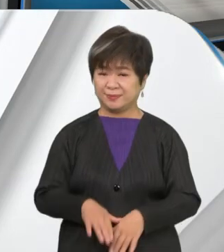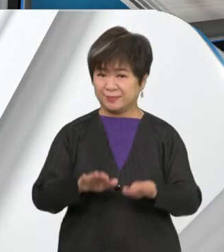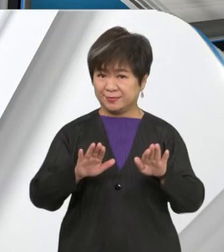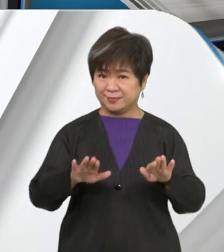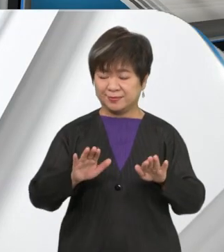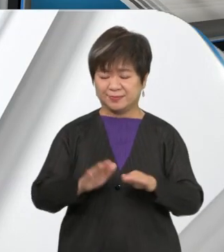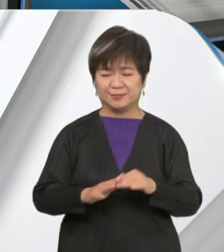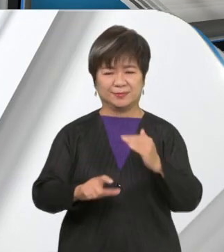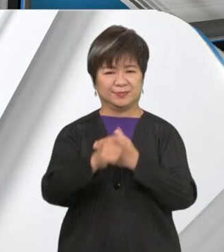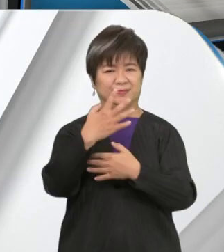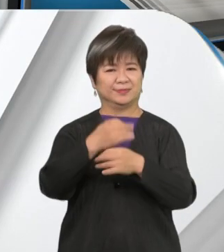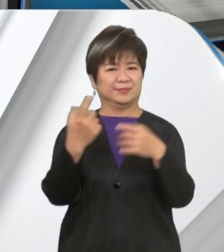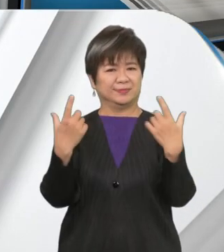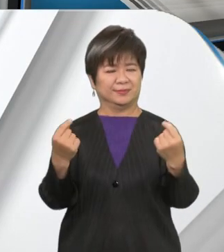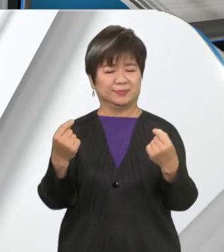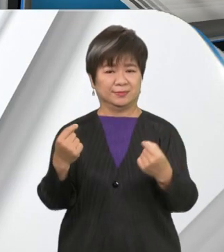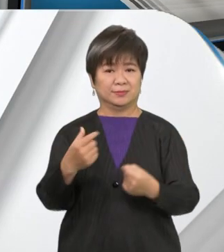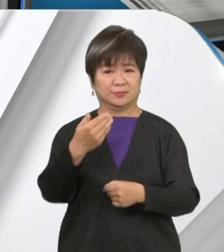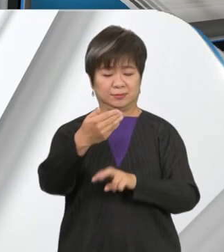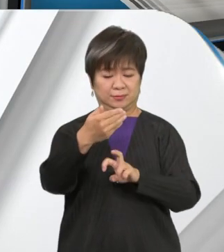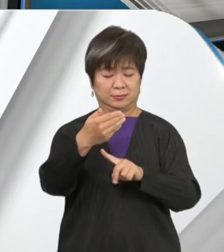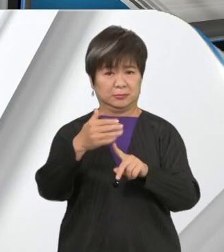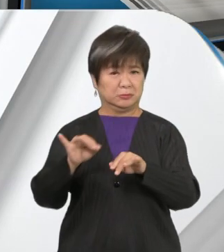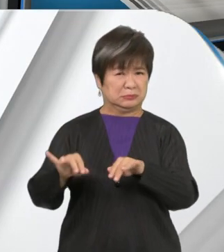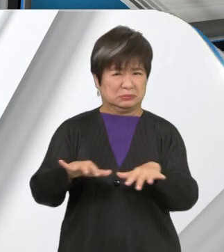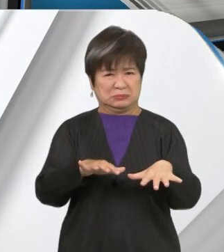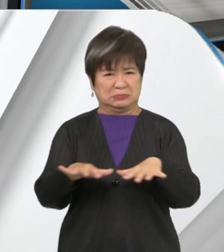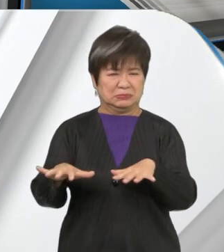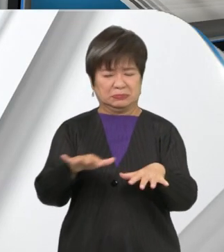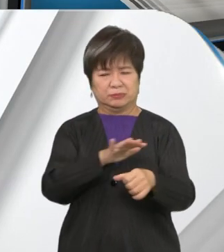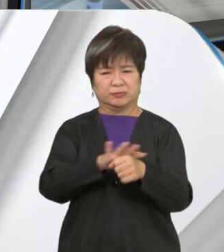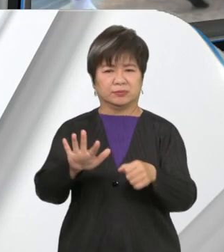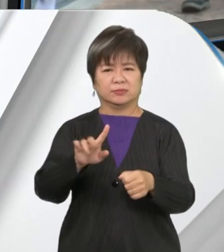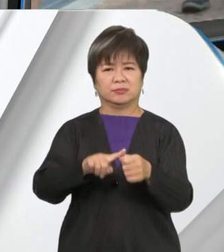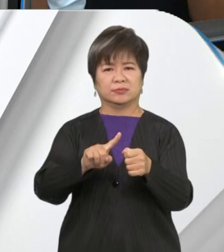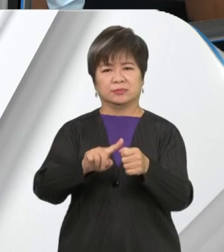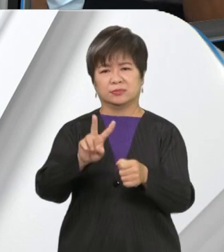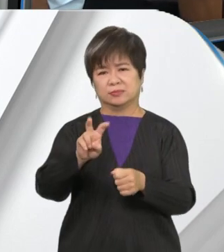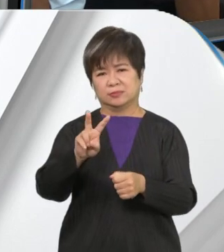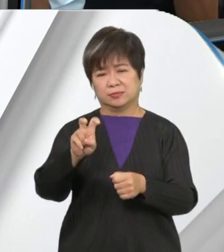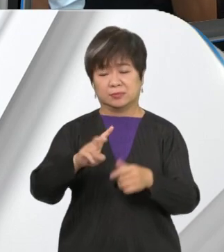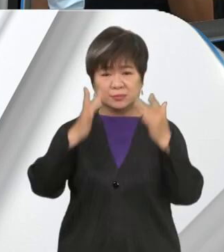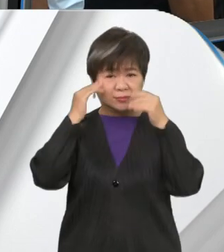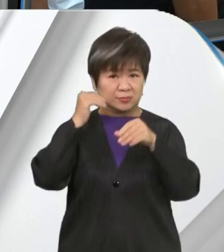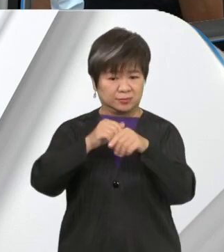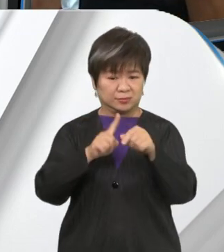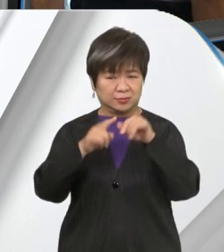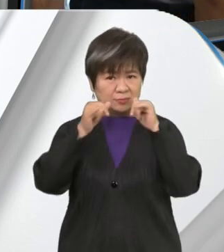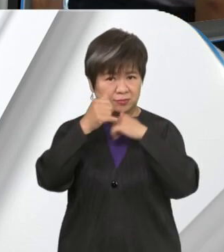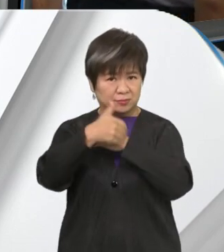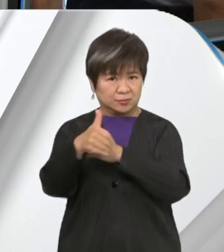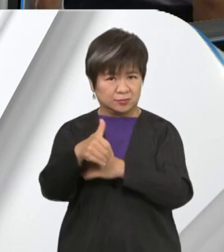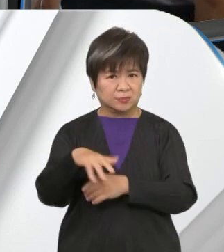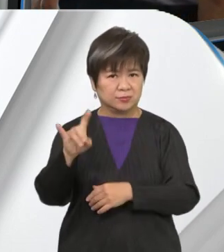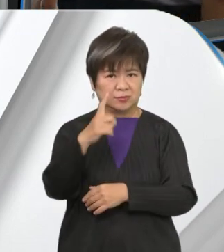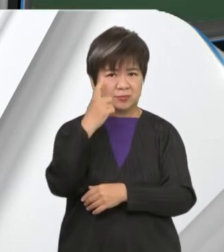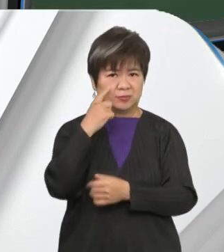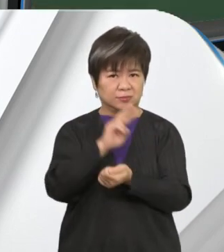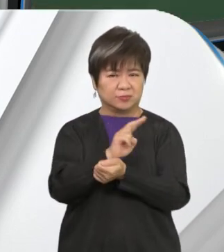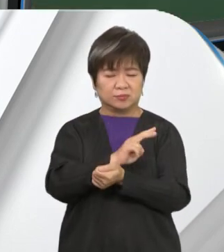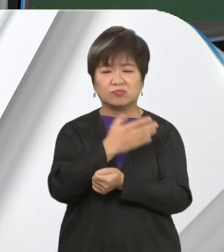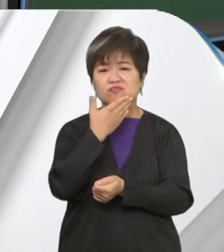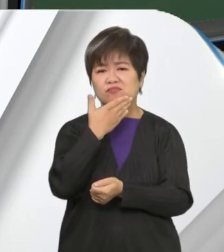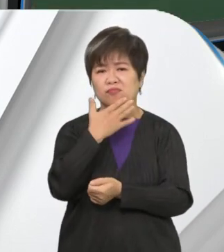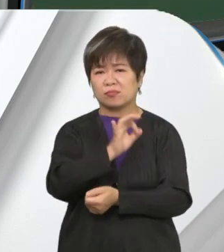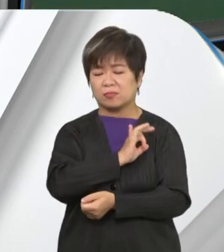今年是8月8，每是9月1，太低头你是米聪年。南投县总调用牛年那福利协会，